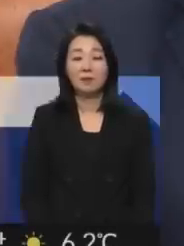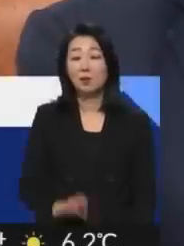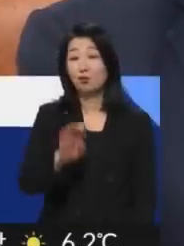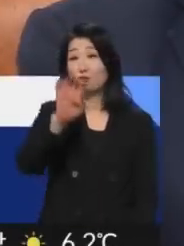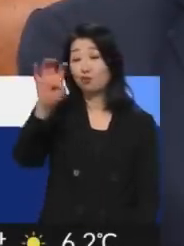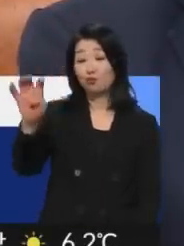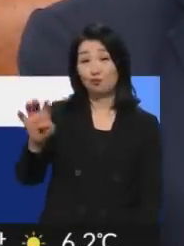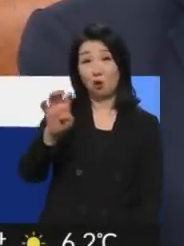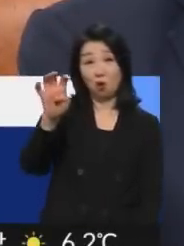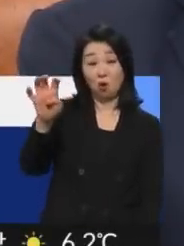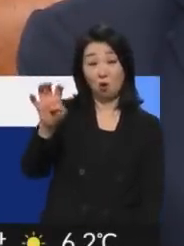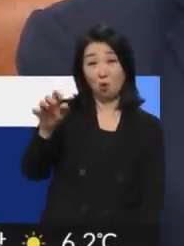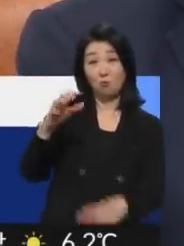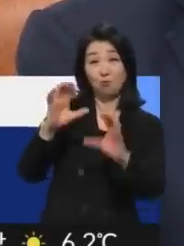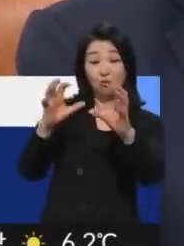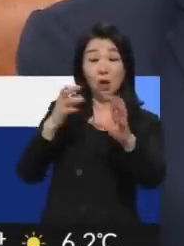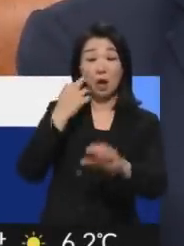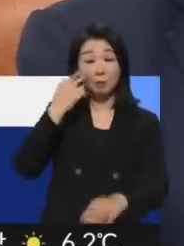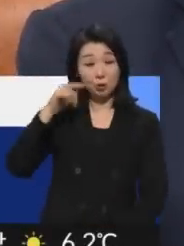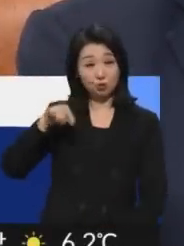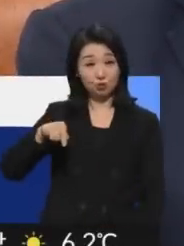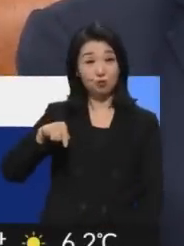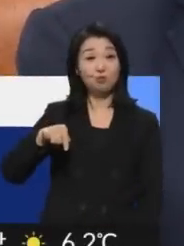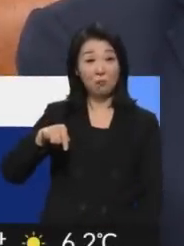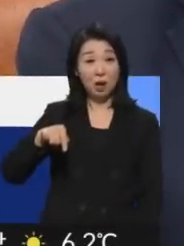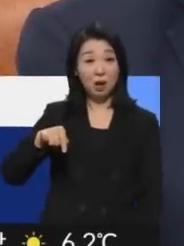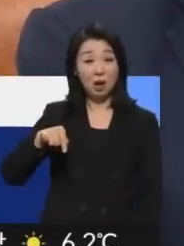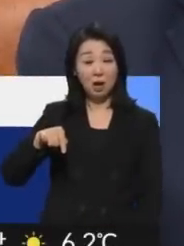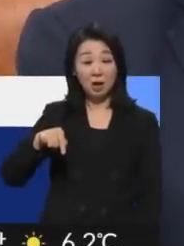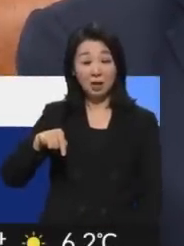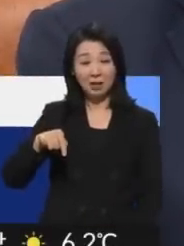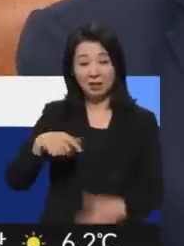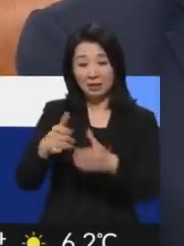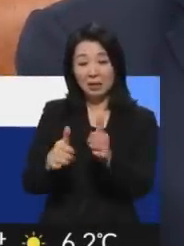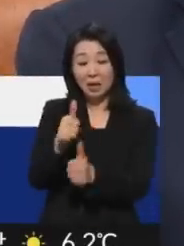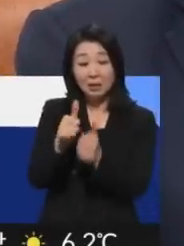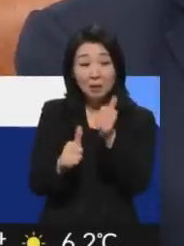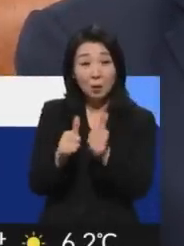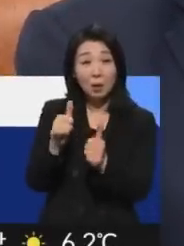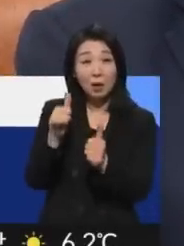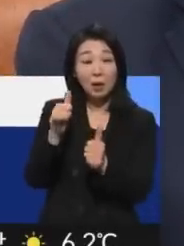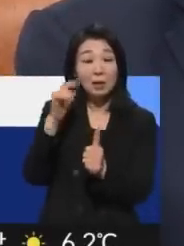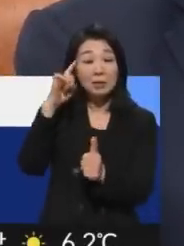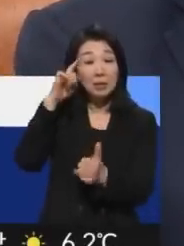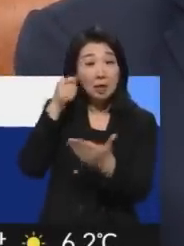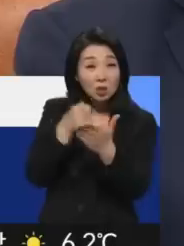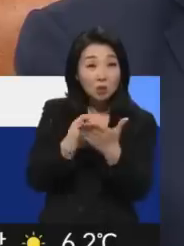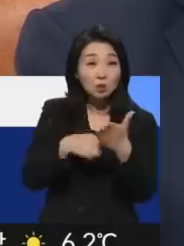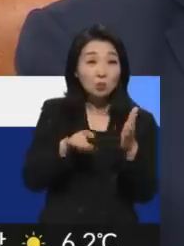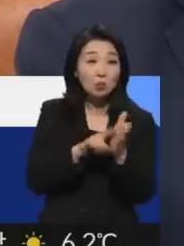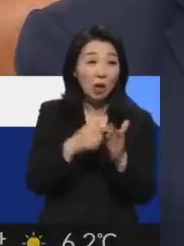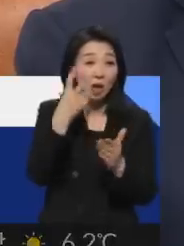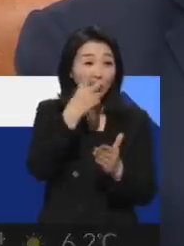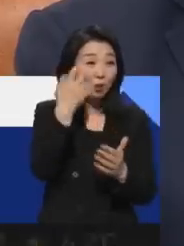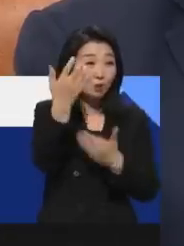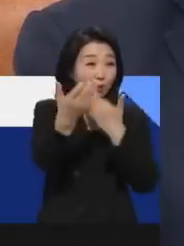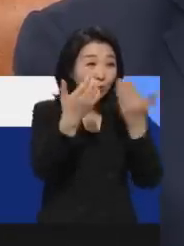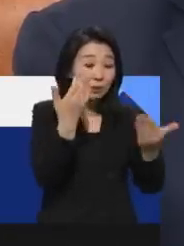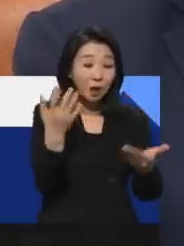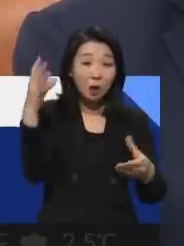내각제 국가든 미국의 경우든 전당대회 의사결정을 위해 여론조사를 채택한